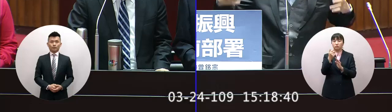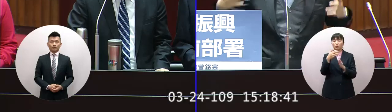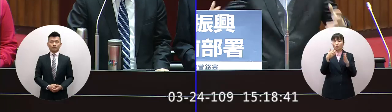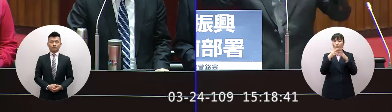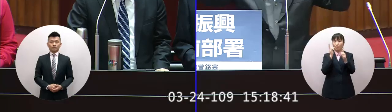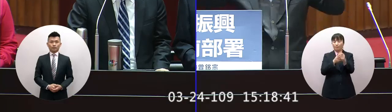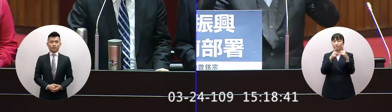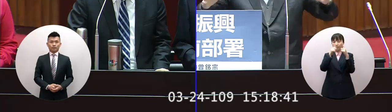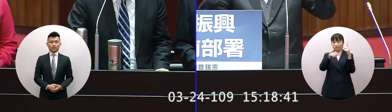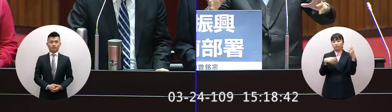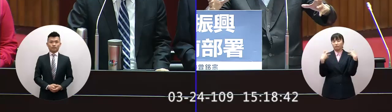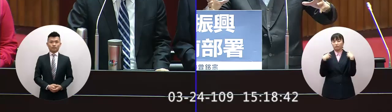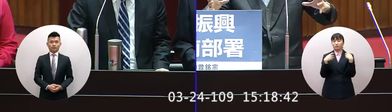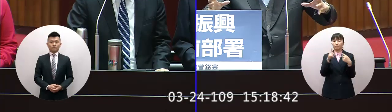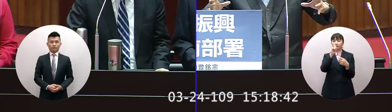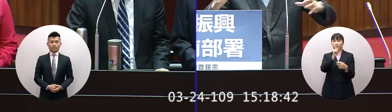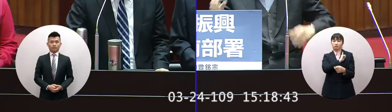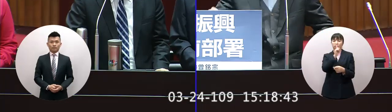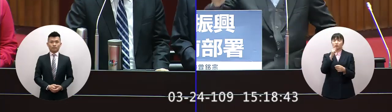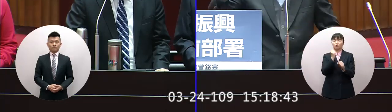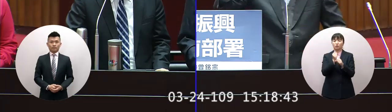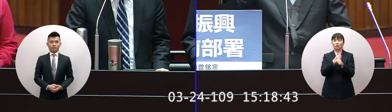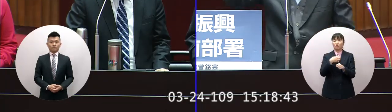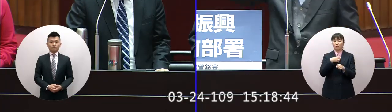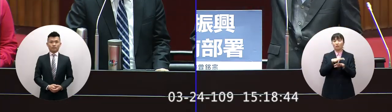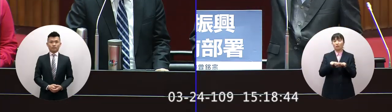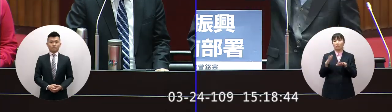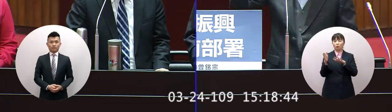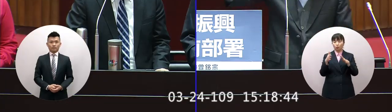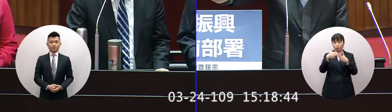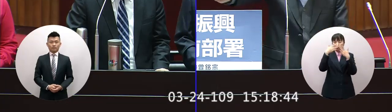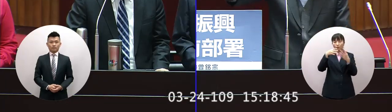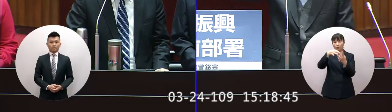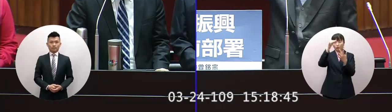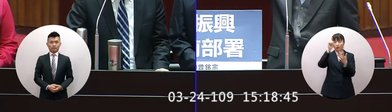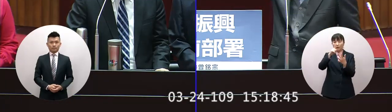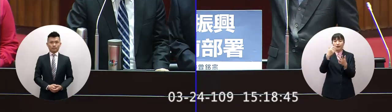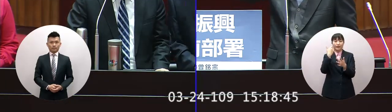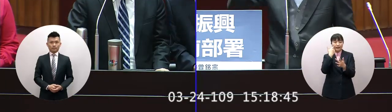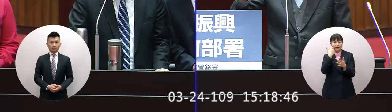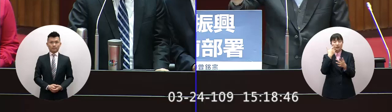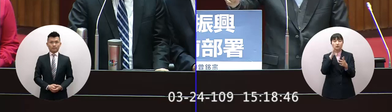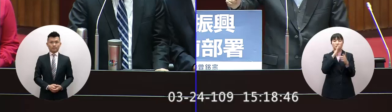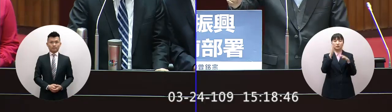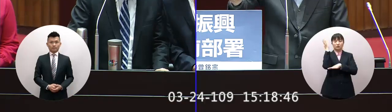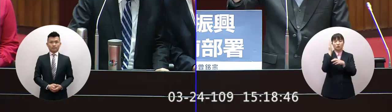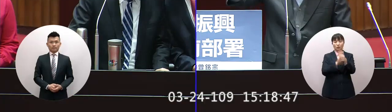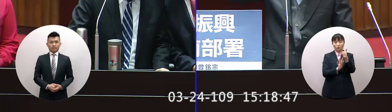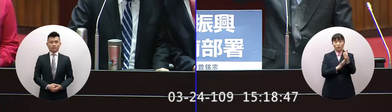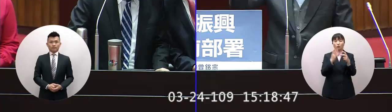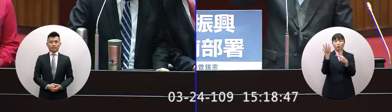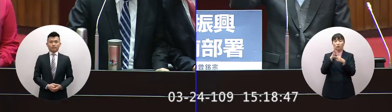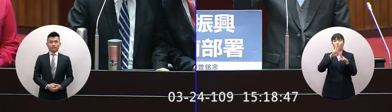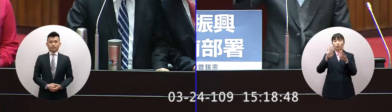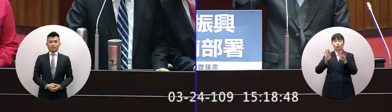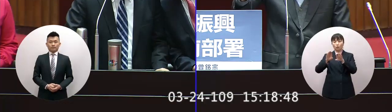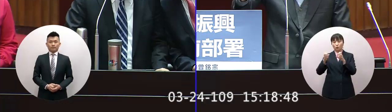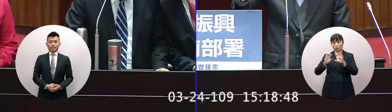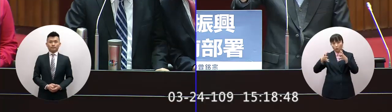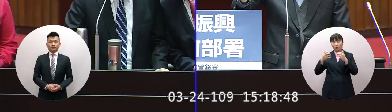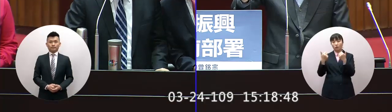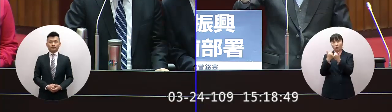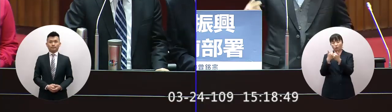人呢，院长你不能自己啊，你总要找一个政委或者是国发会。专